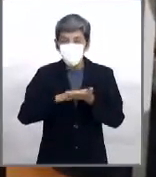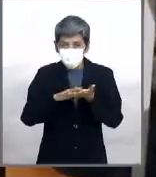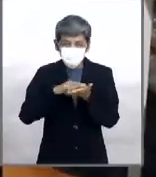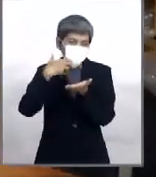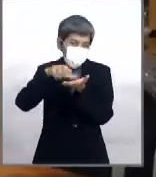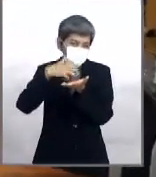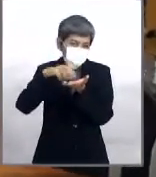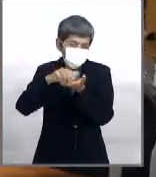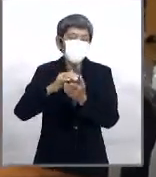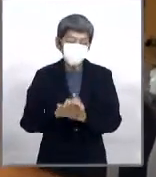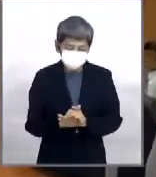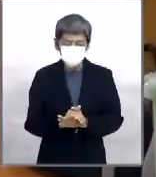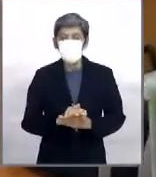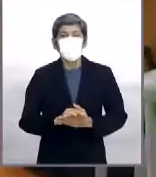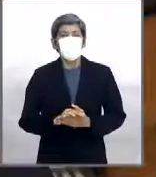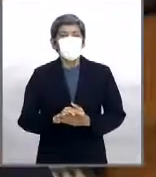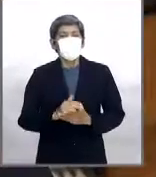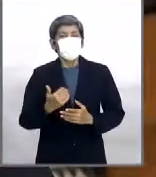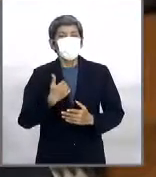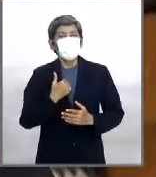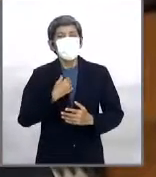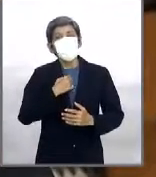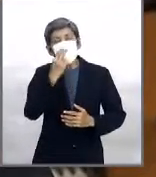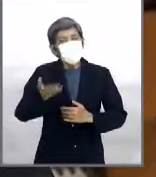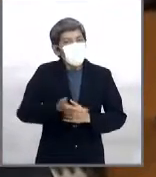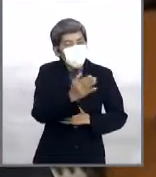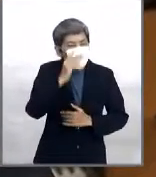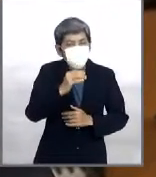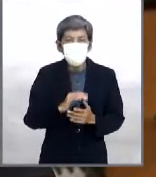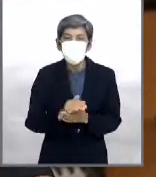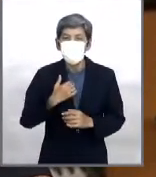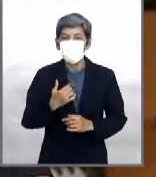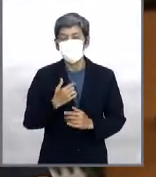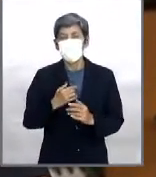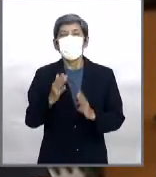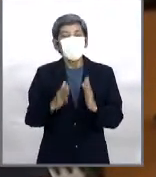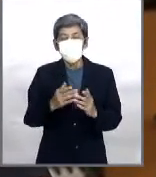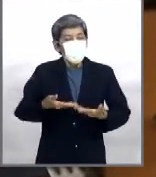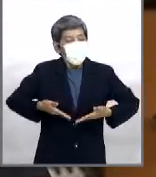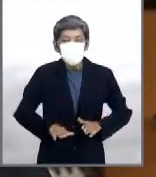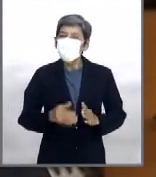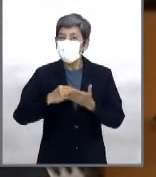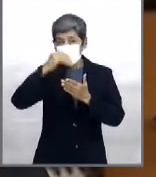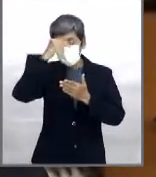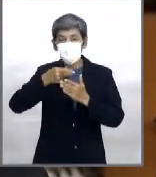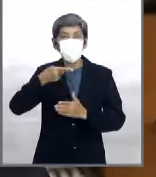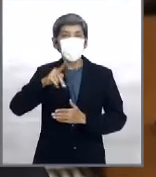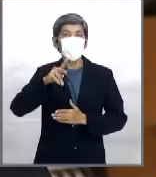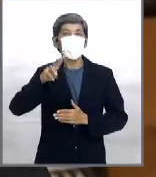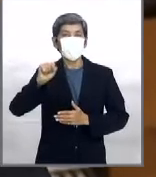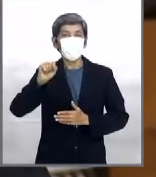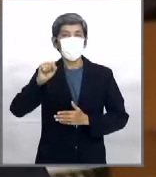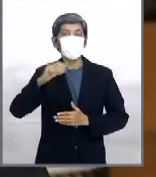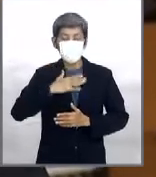าขออนุญาตเล่าจากงานแรกดีกว่าเนาะเพราะว่ามันน่าจะเติมกำลังใจให้หลายคนนะครับผมก็เป็นเด็กต่างจังหวัดคนหนึ่งนะครับผมเรียนจบปว